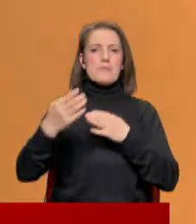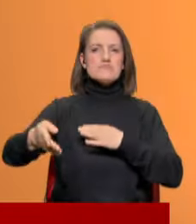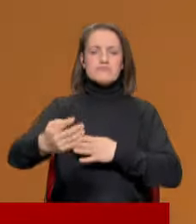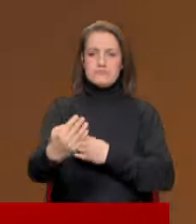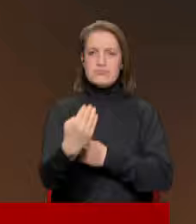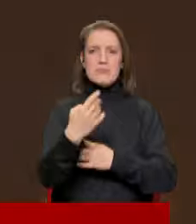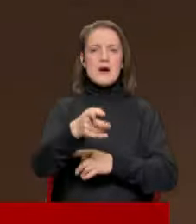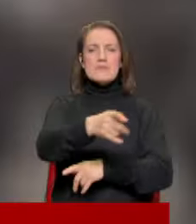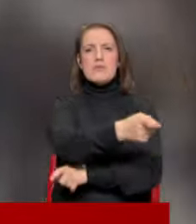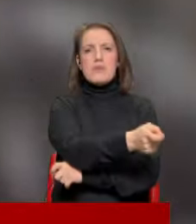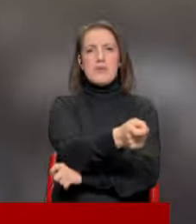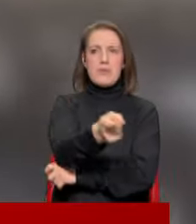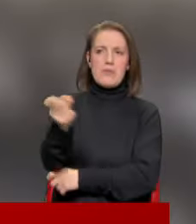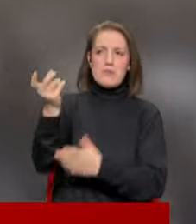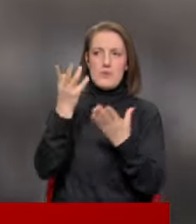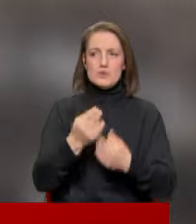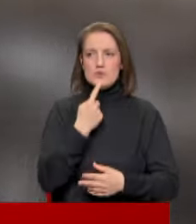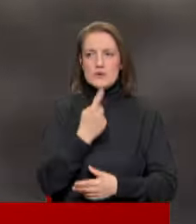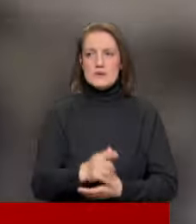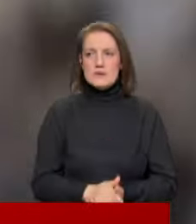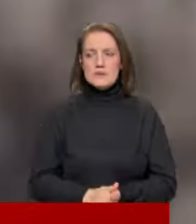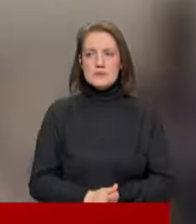doğrudan ve rastgele Ateş açıldığını